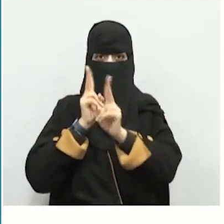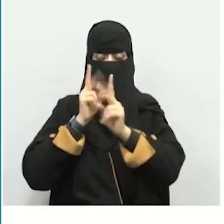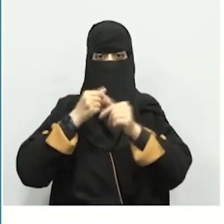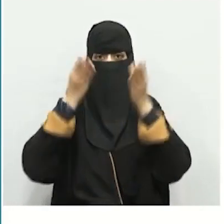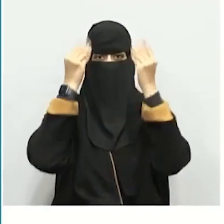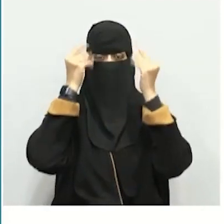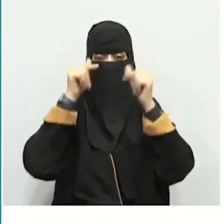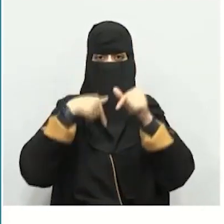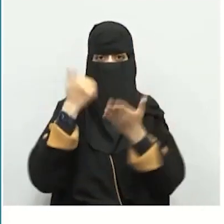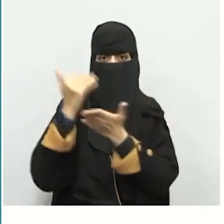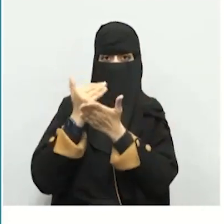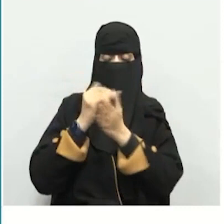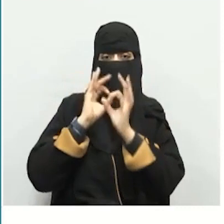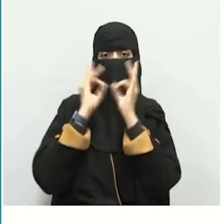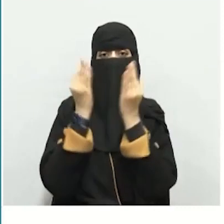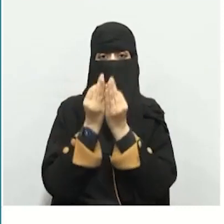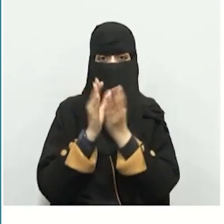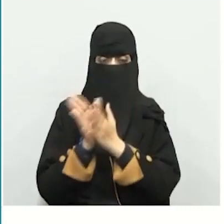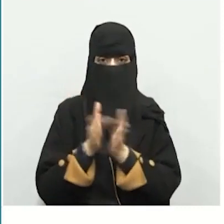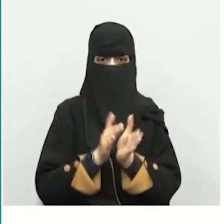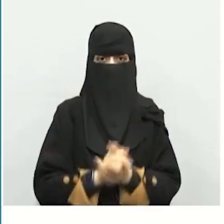الثقافية والاقتصادية والاجتماعية.